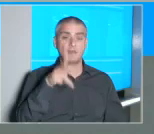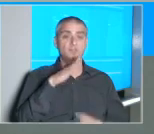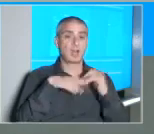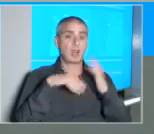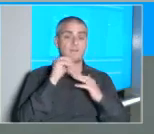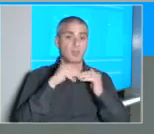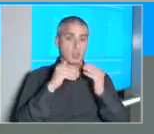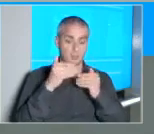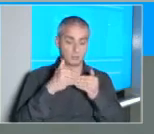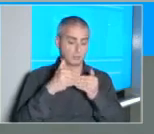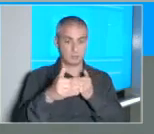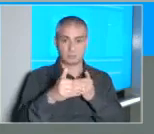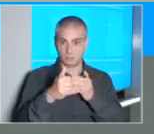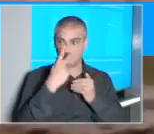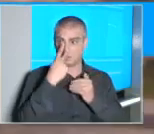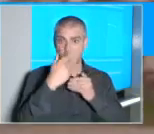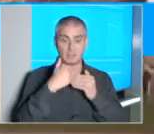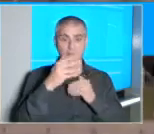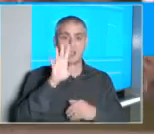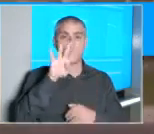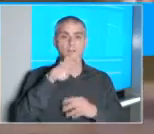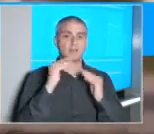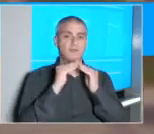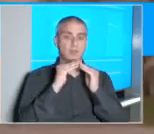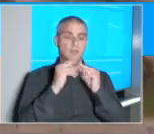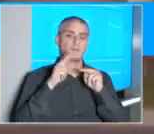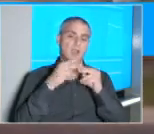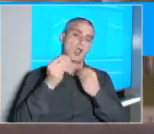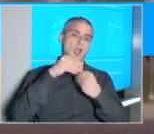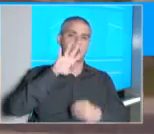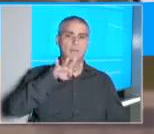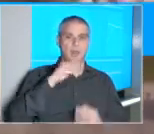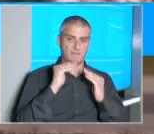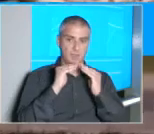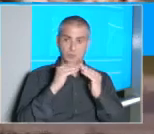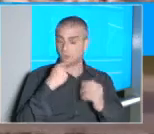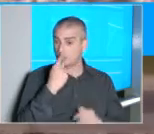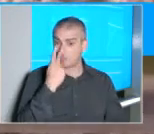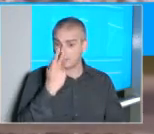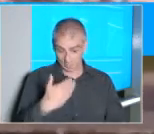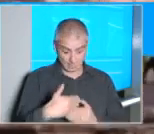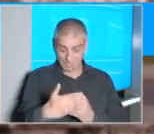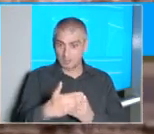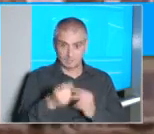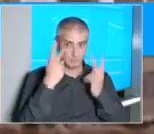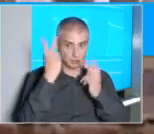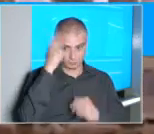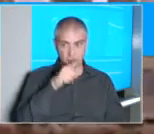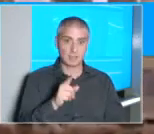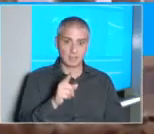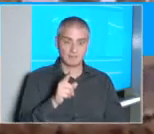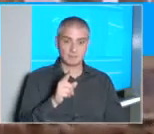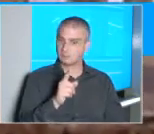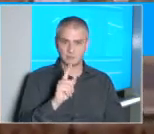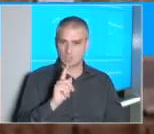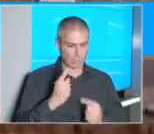לבנות בטווחים הנראים לעין 4,000 יחידות, ואחרי זה עוד 4,000 יחידות. כשאני אומר הנראים לעין, וגם זה חשוב שנבין עידן,